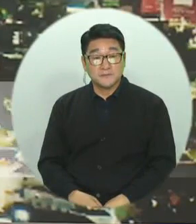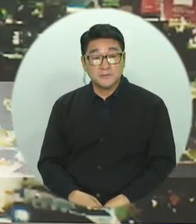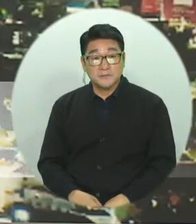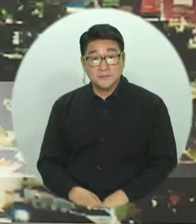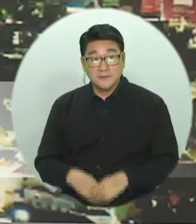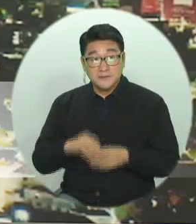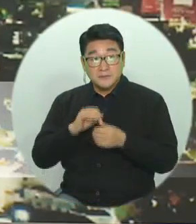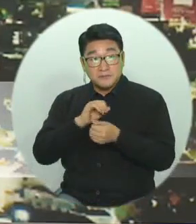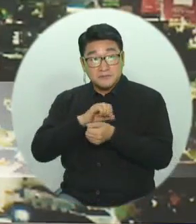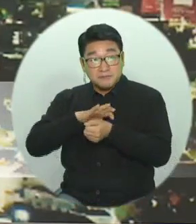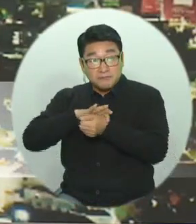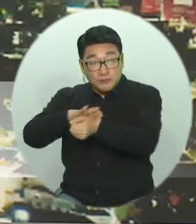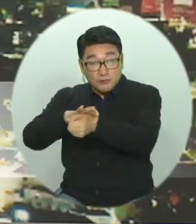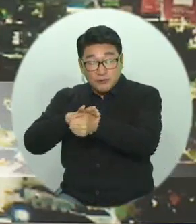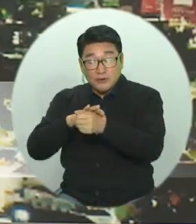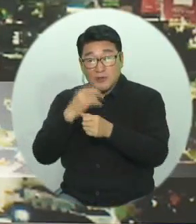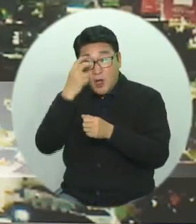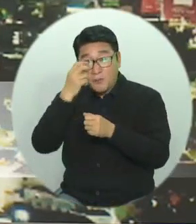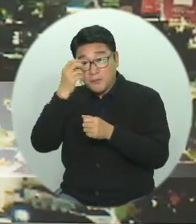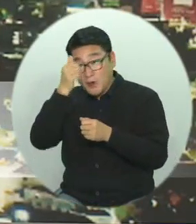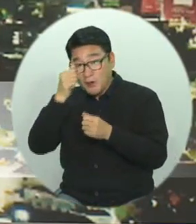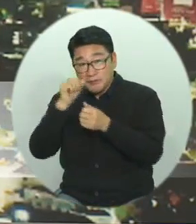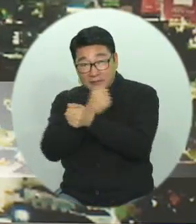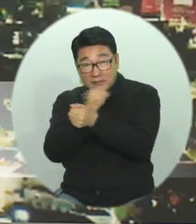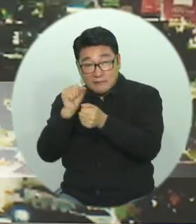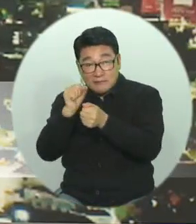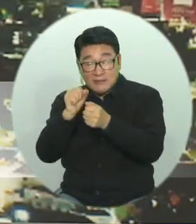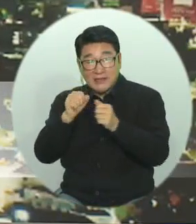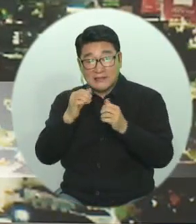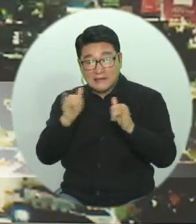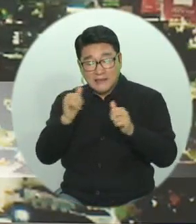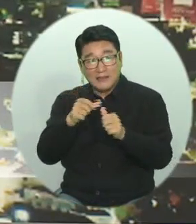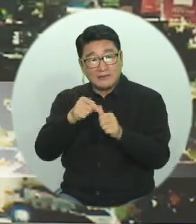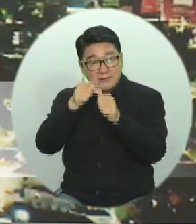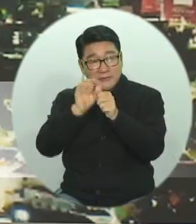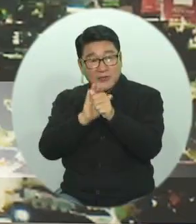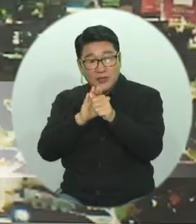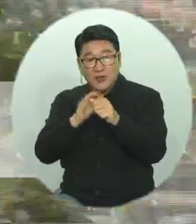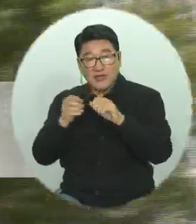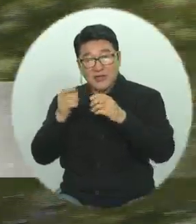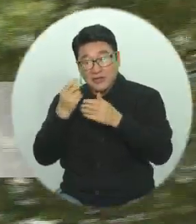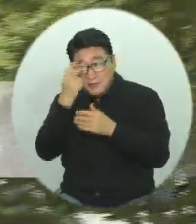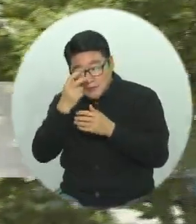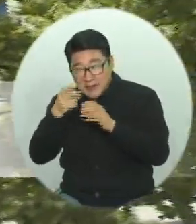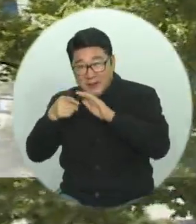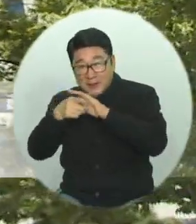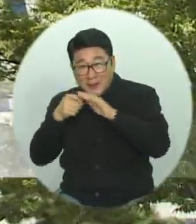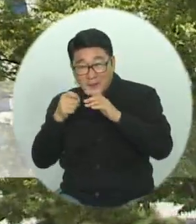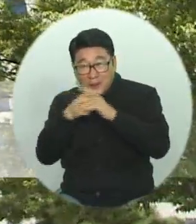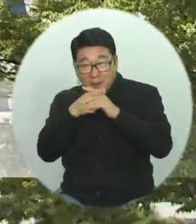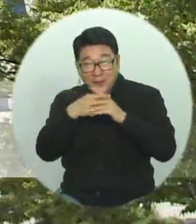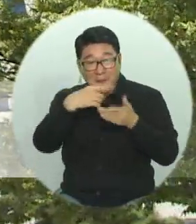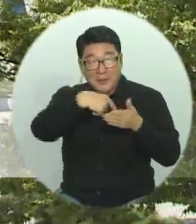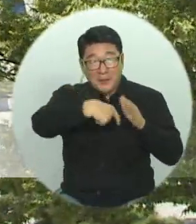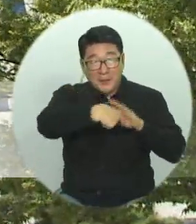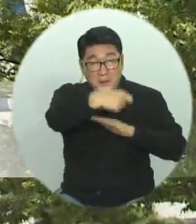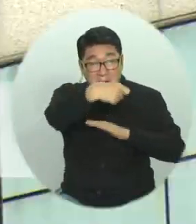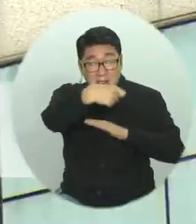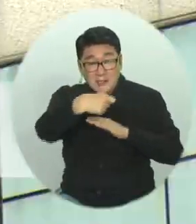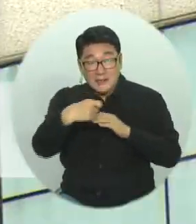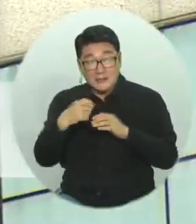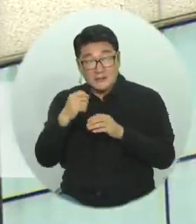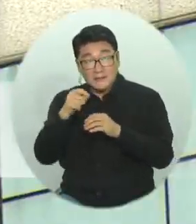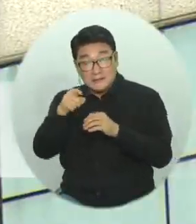구속 기소된 검경 브로커와 관련해 인사 청탁과 수사기밀 유출 등을 수사하고 있는 검찰이 사건 연루